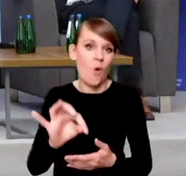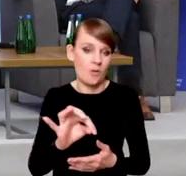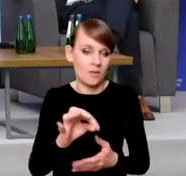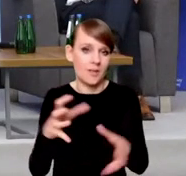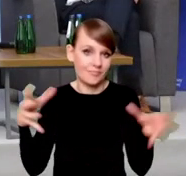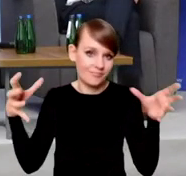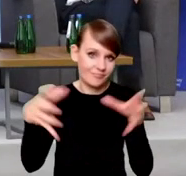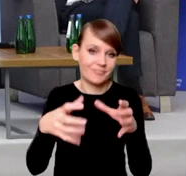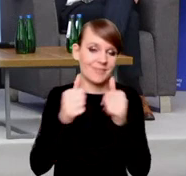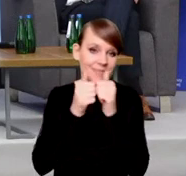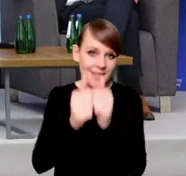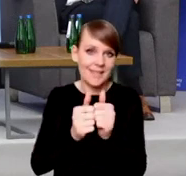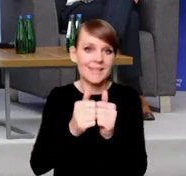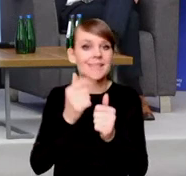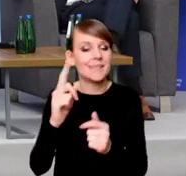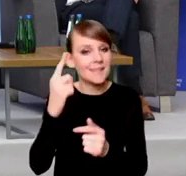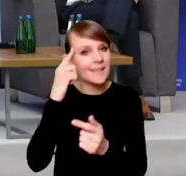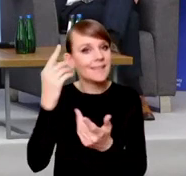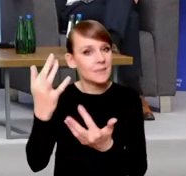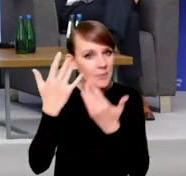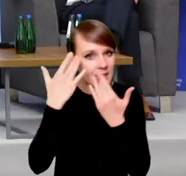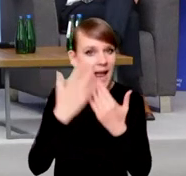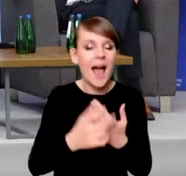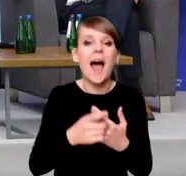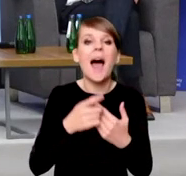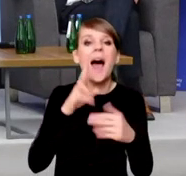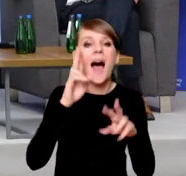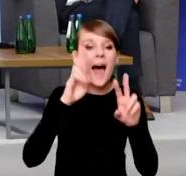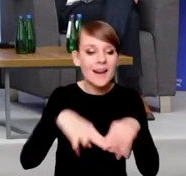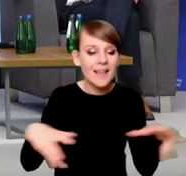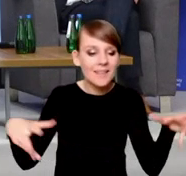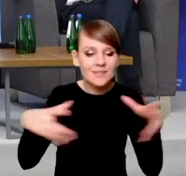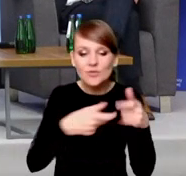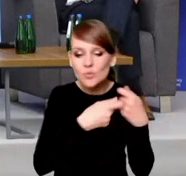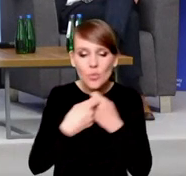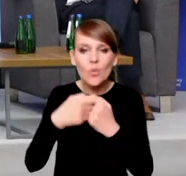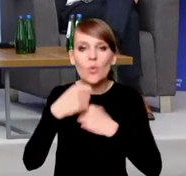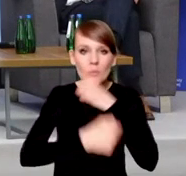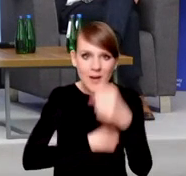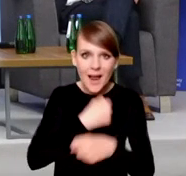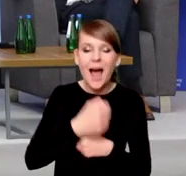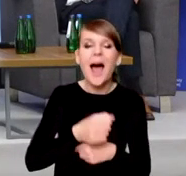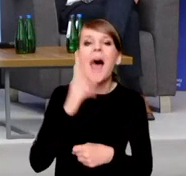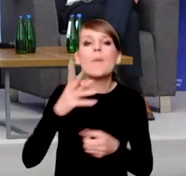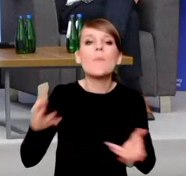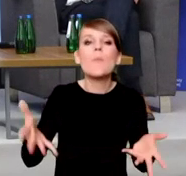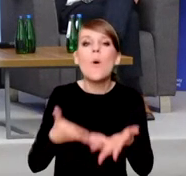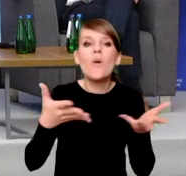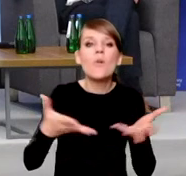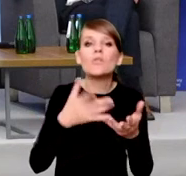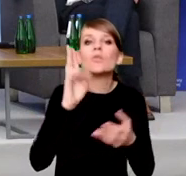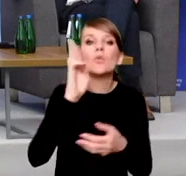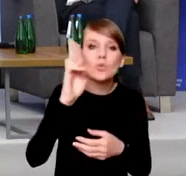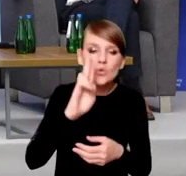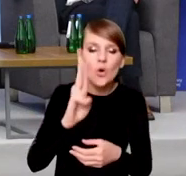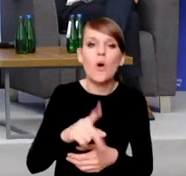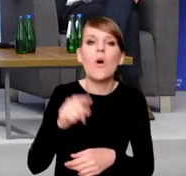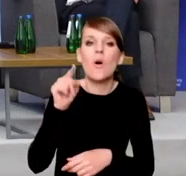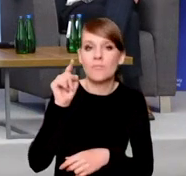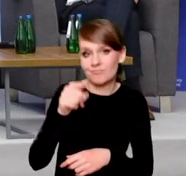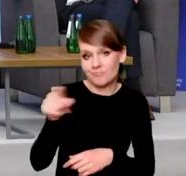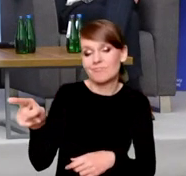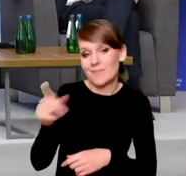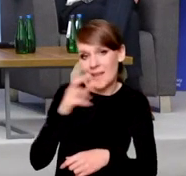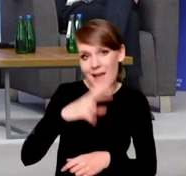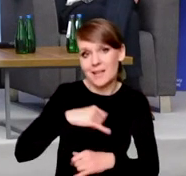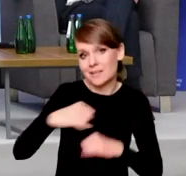no to jest potem wspólna praca. Ale kto ma zmotywować? Swoim dobrym przykładem, moim zdaniem właśnie ta kadra